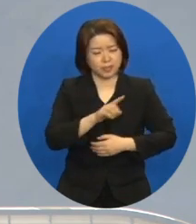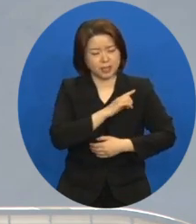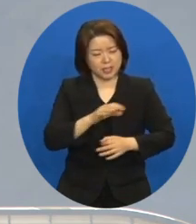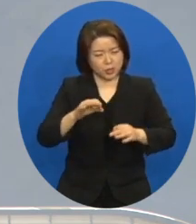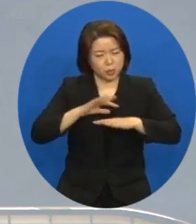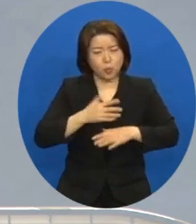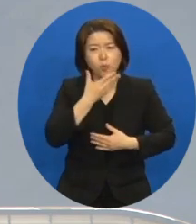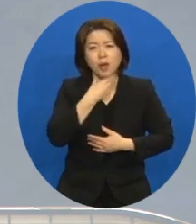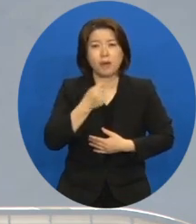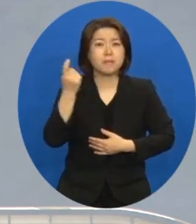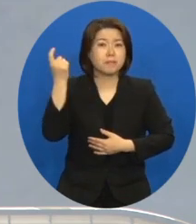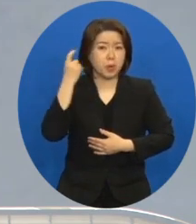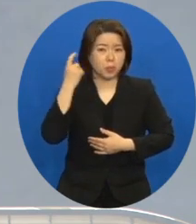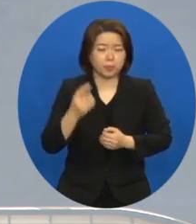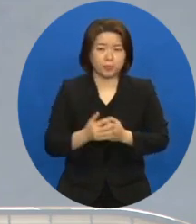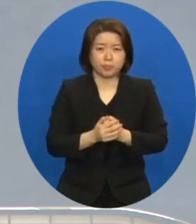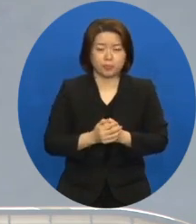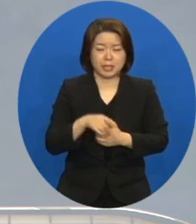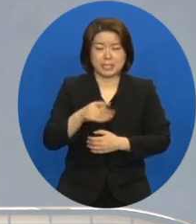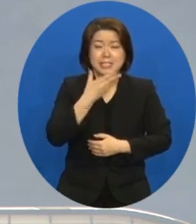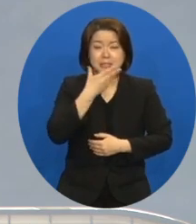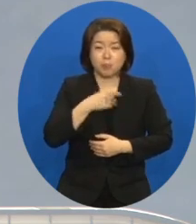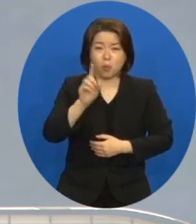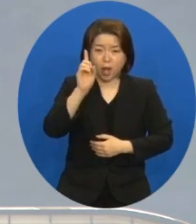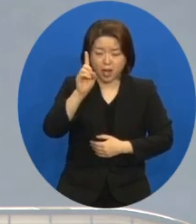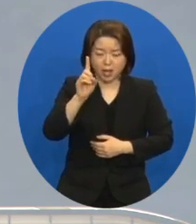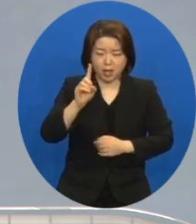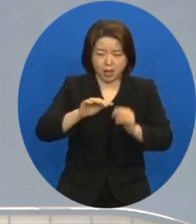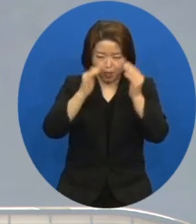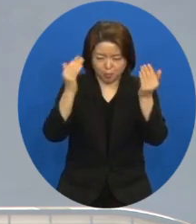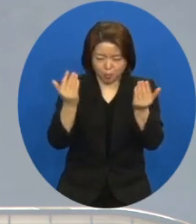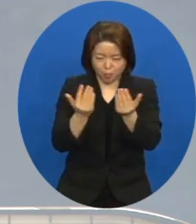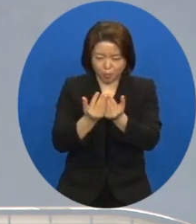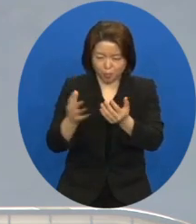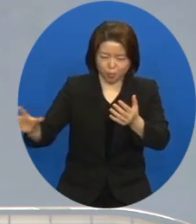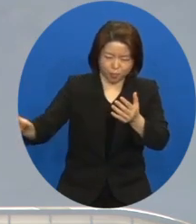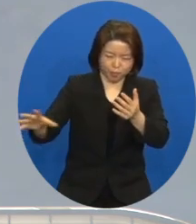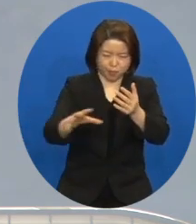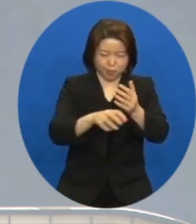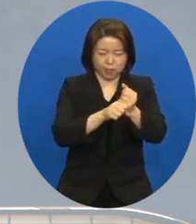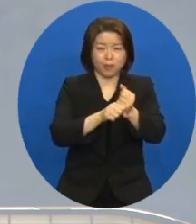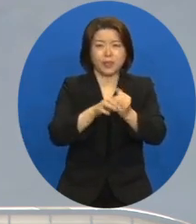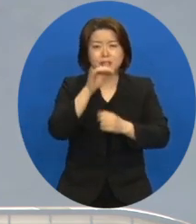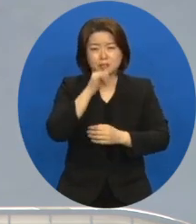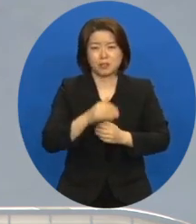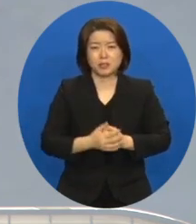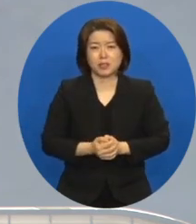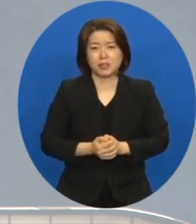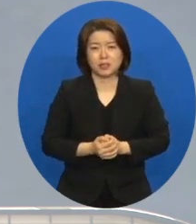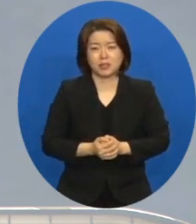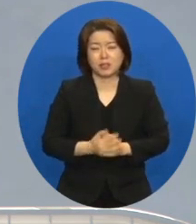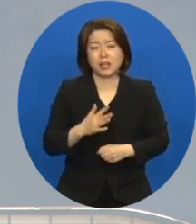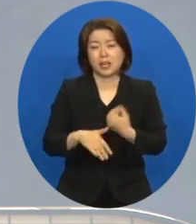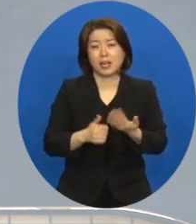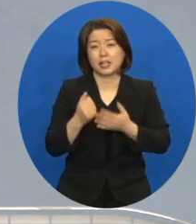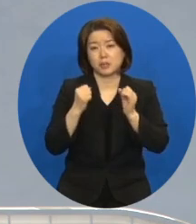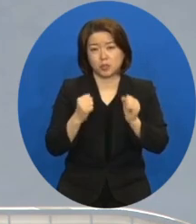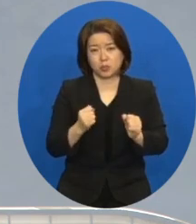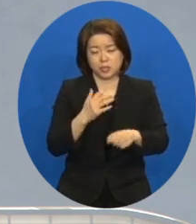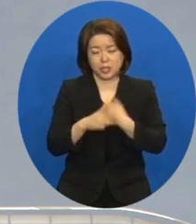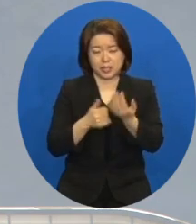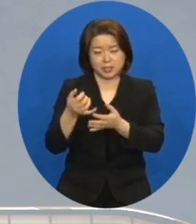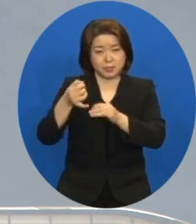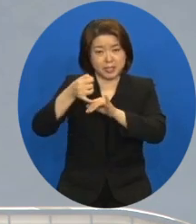복입니다. 이 복 하나에 모든 복이 다 들어있는 거예요. 하나님의 존재,